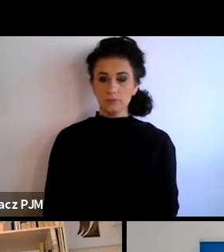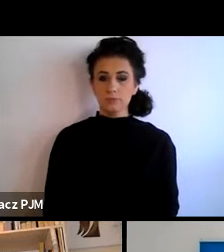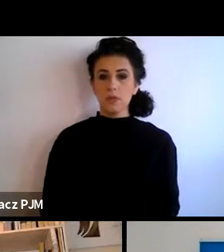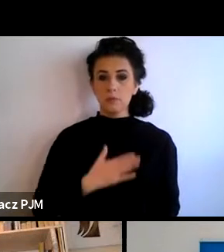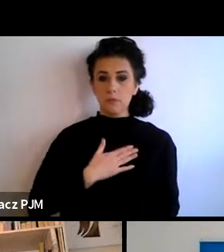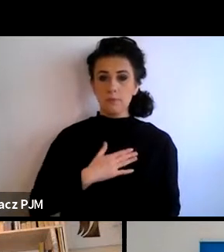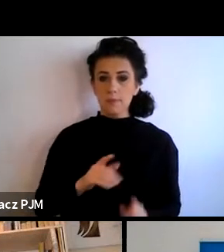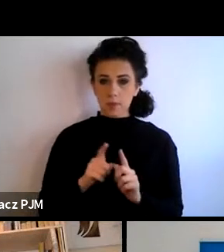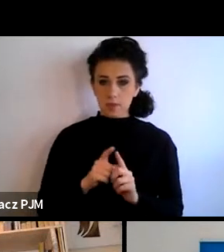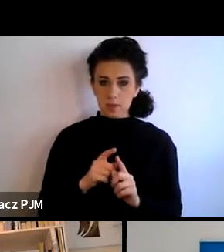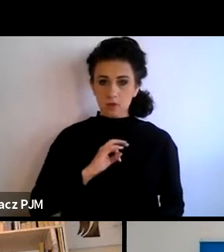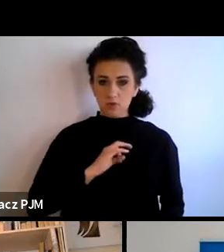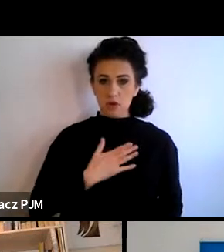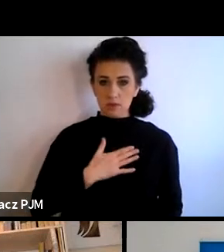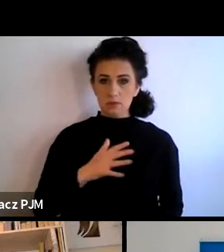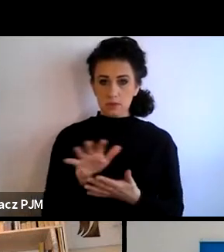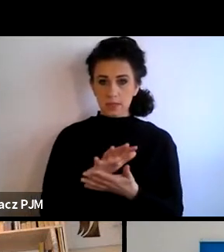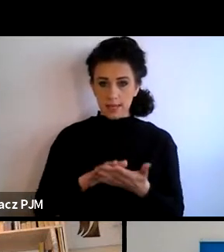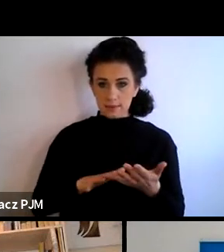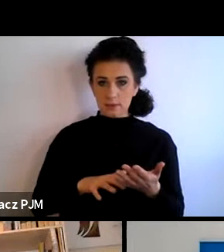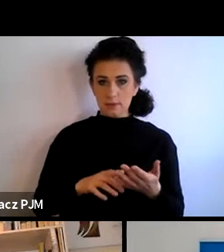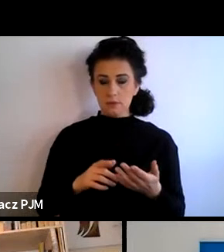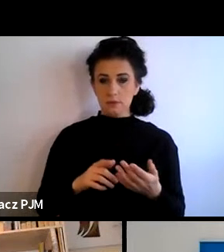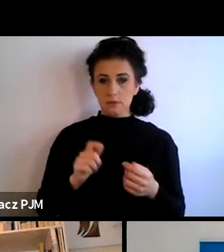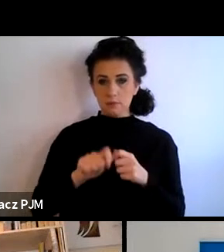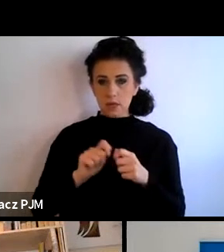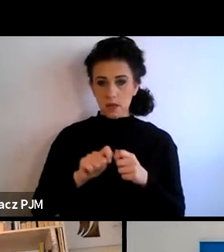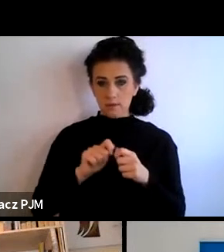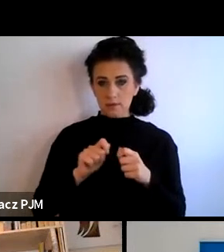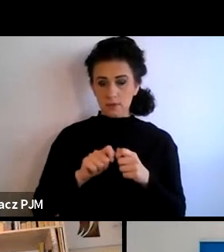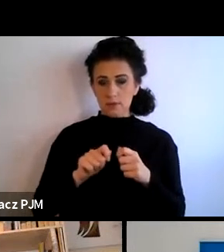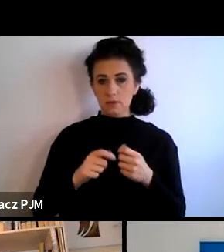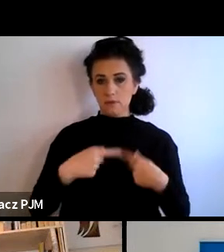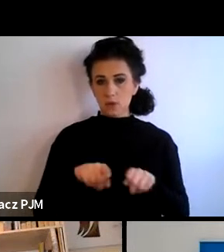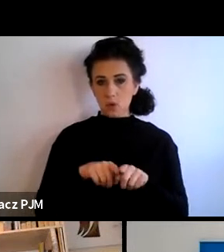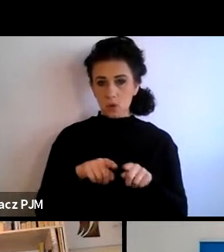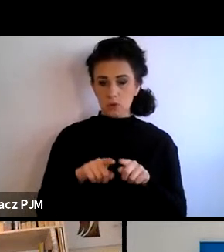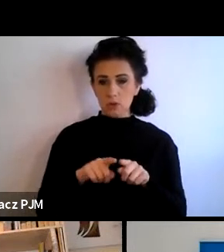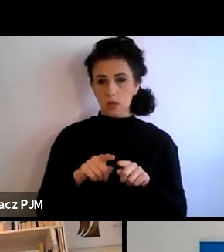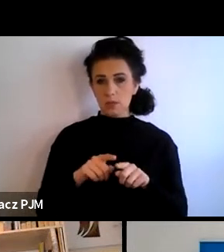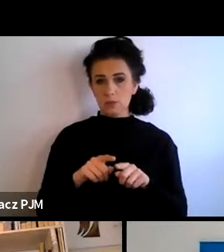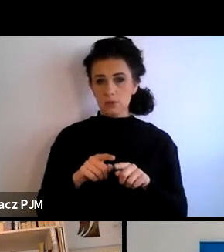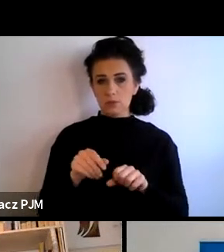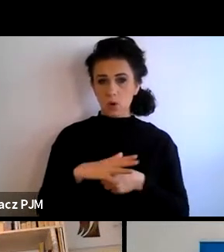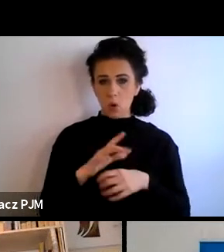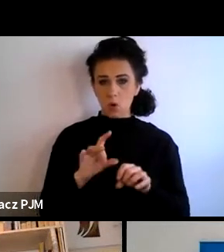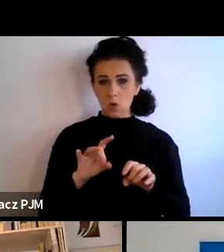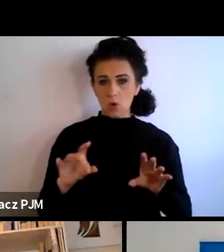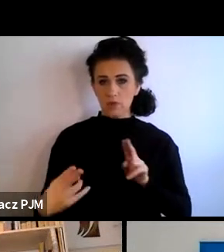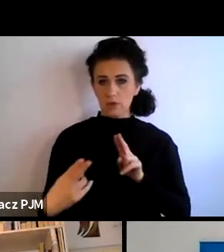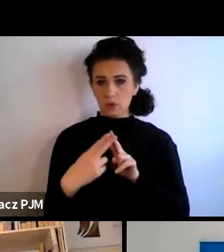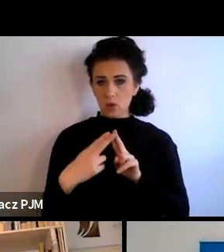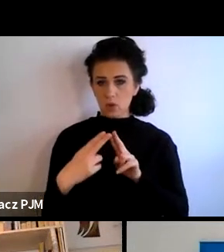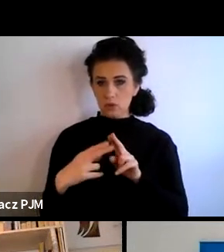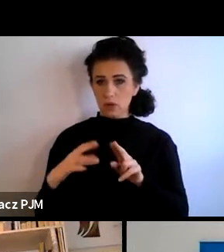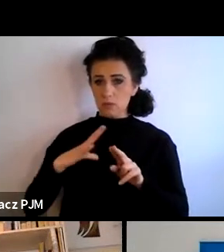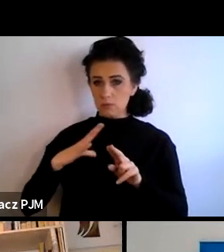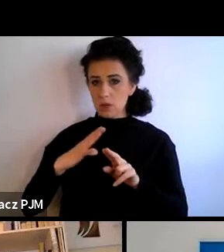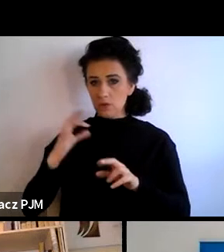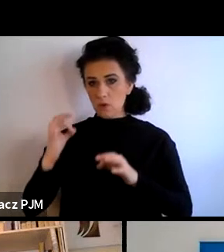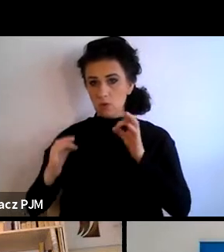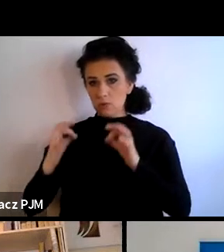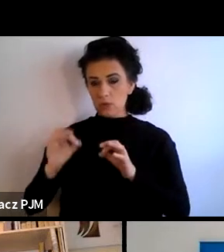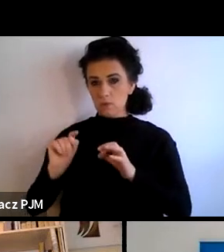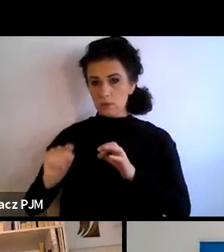które możemy wykonywać i jeżeli zaszła jakaś wątpliwość, kontakt, gdziekolwiek, którymkolwiek z tych